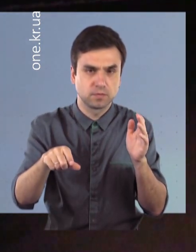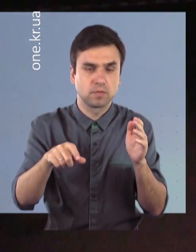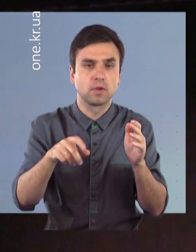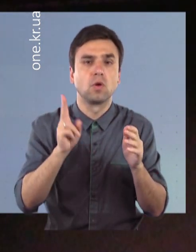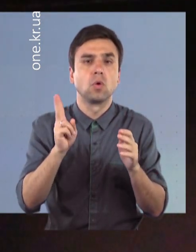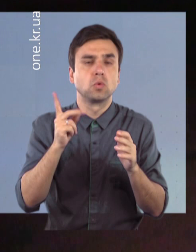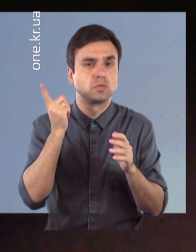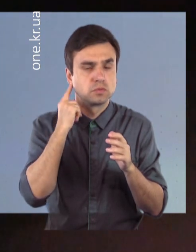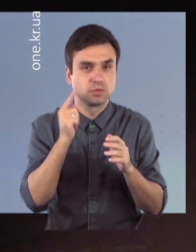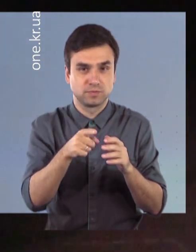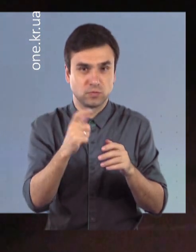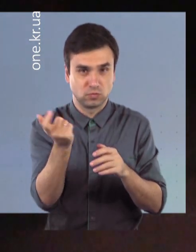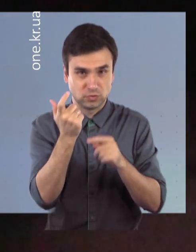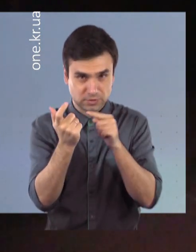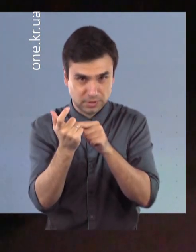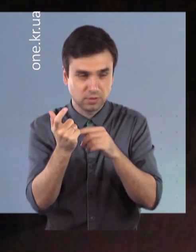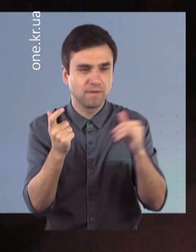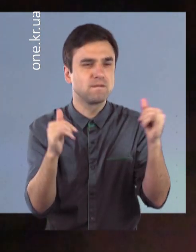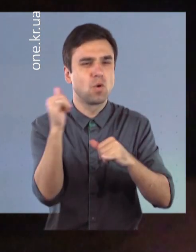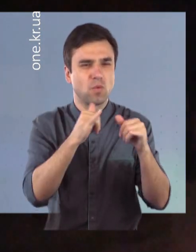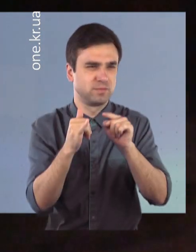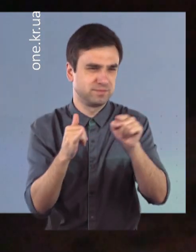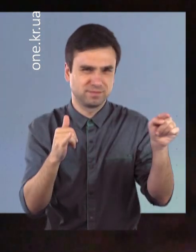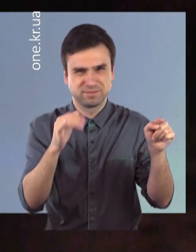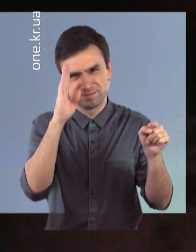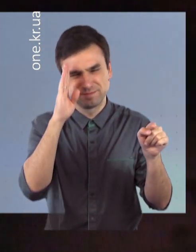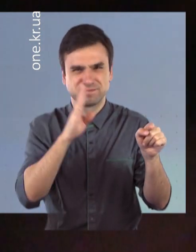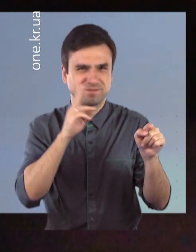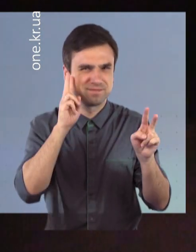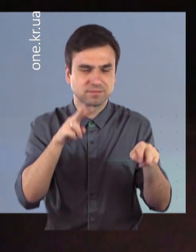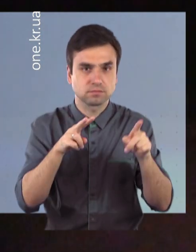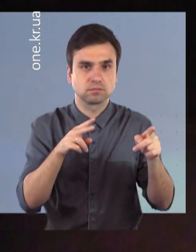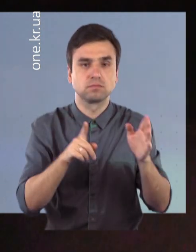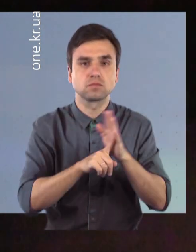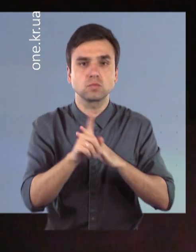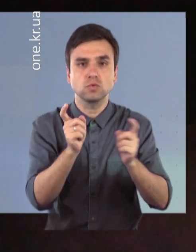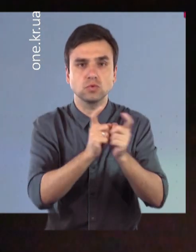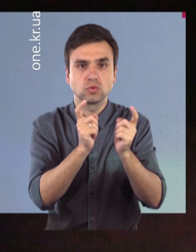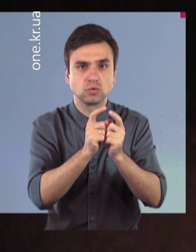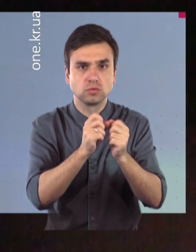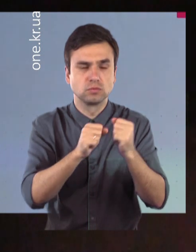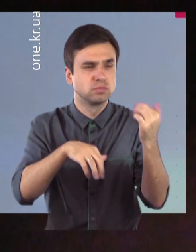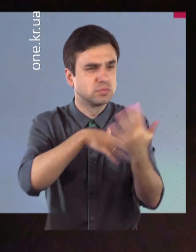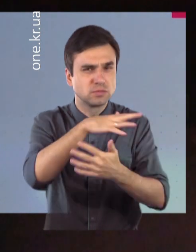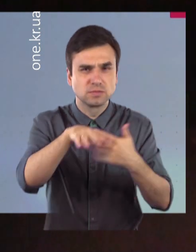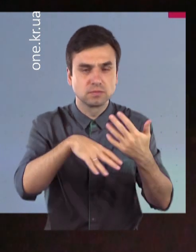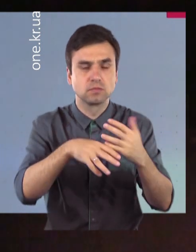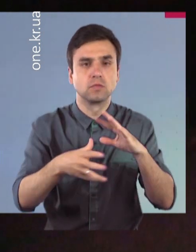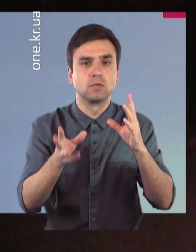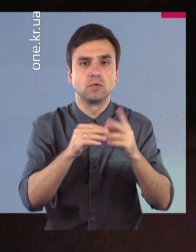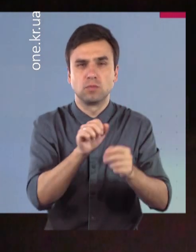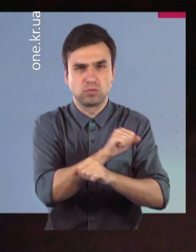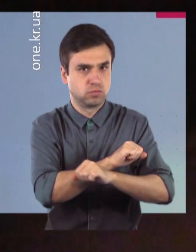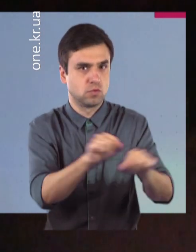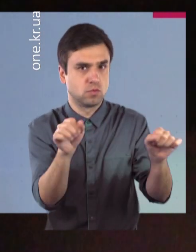людей. Місцеві подейкують, що між господарем будинку та гостями стався конфлікт, в результаті якого прогримів